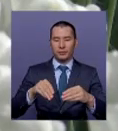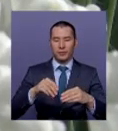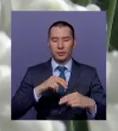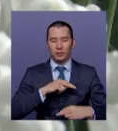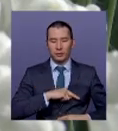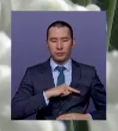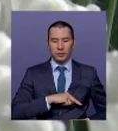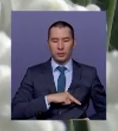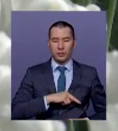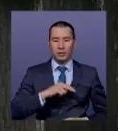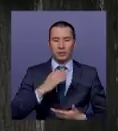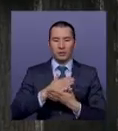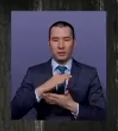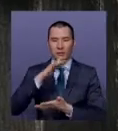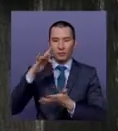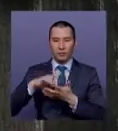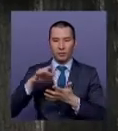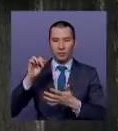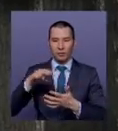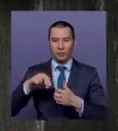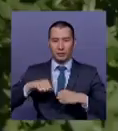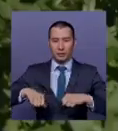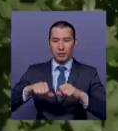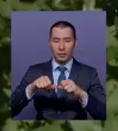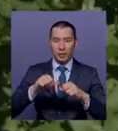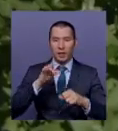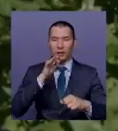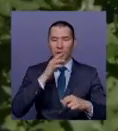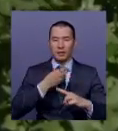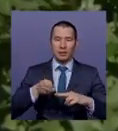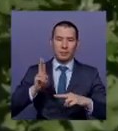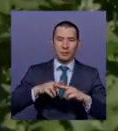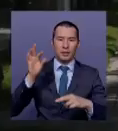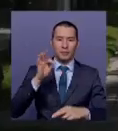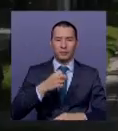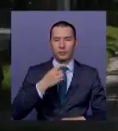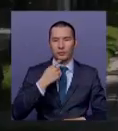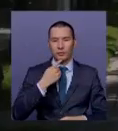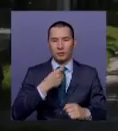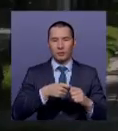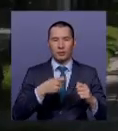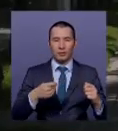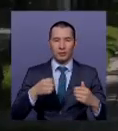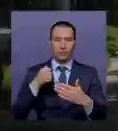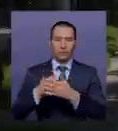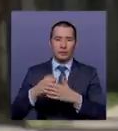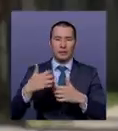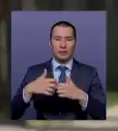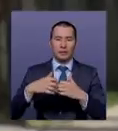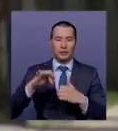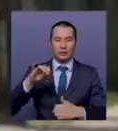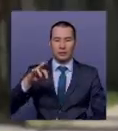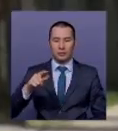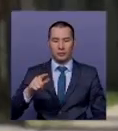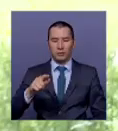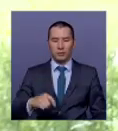партнерства. Правда, из-за введенного в городе ЧП сроки работы несколько увеличились. Украшать город ориентировочно закончат только к середине июня, а не, как обычно, в